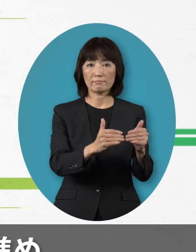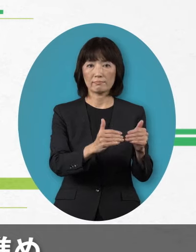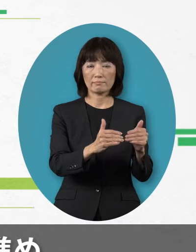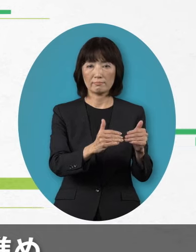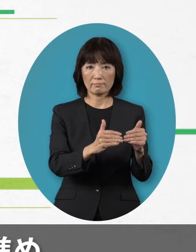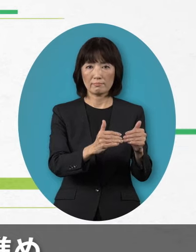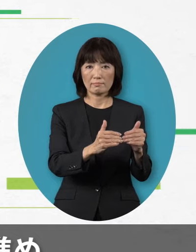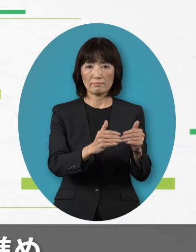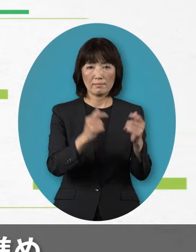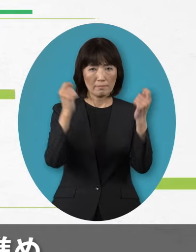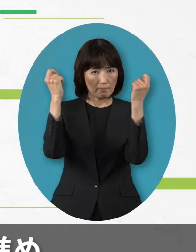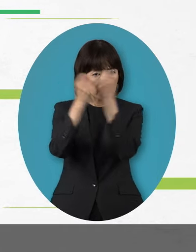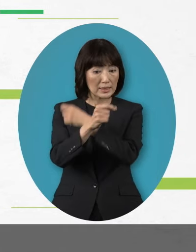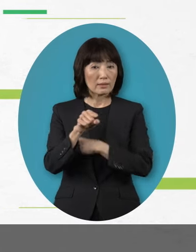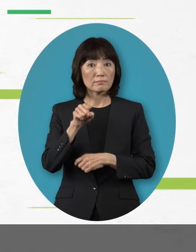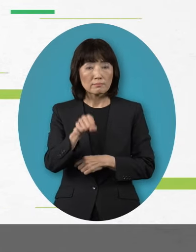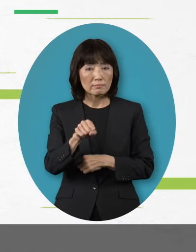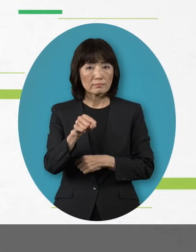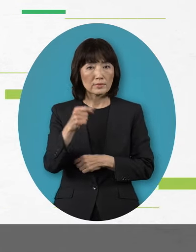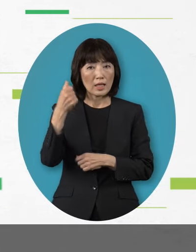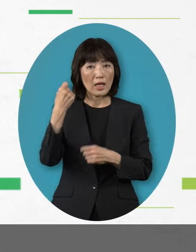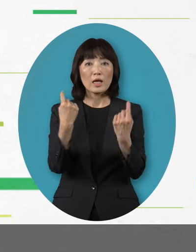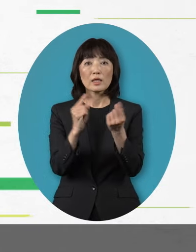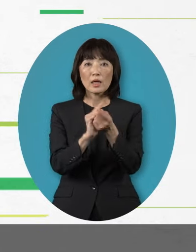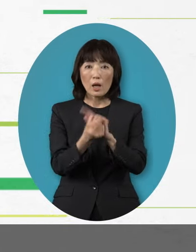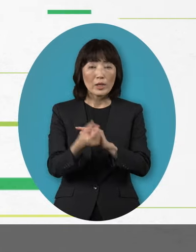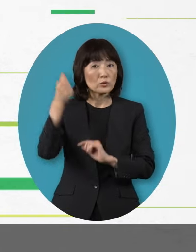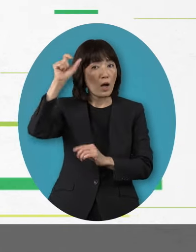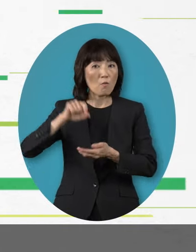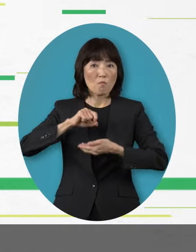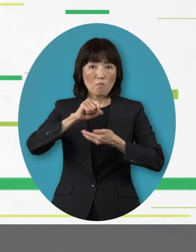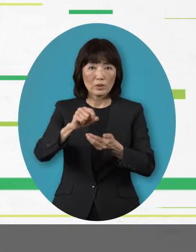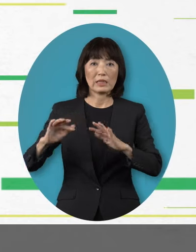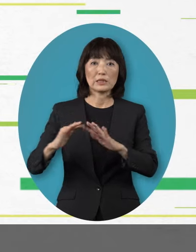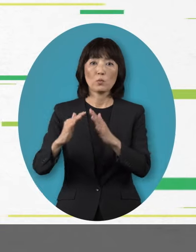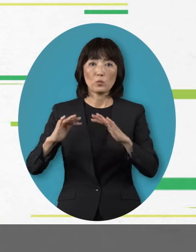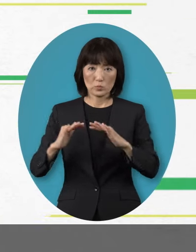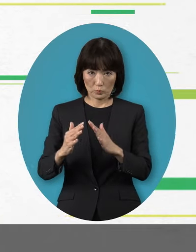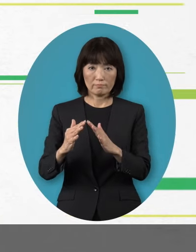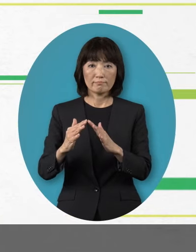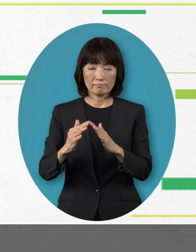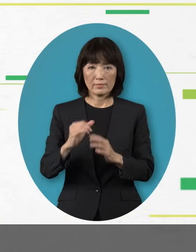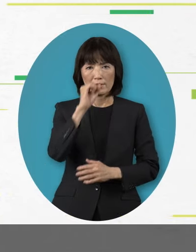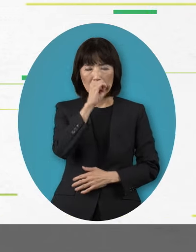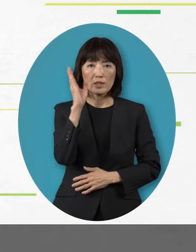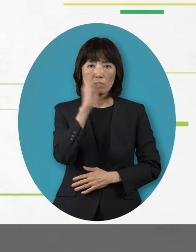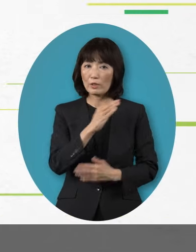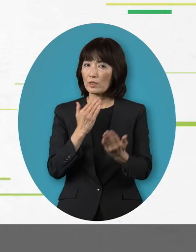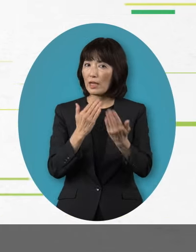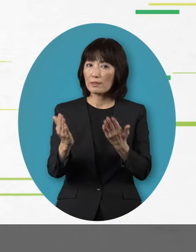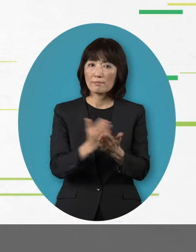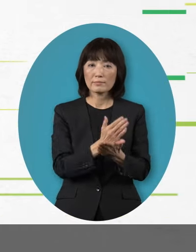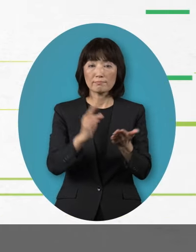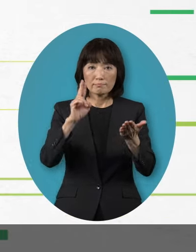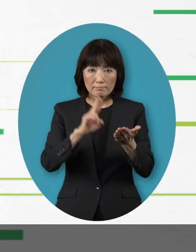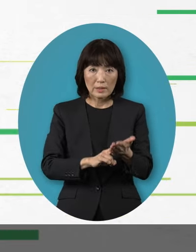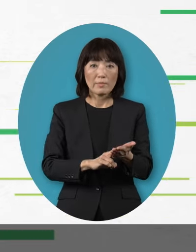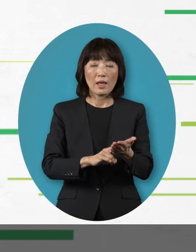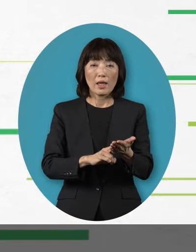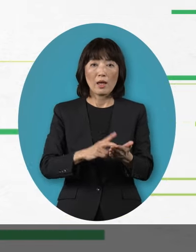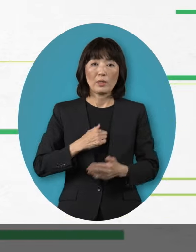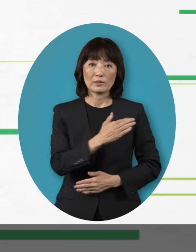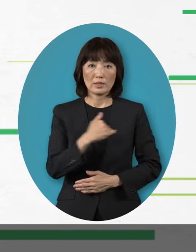に進め、間違ったことには代案を持って議論する、そのような是々非々の精神